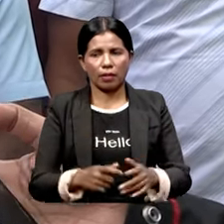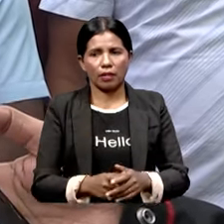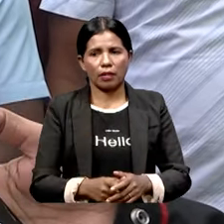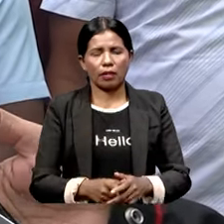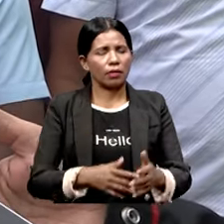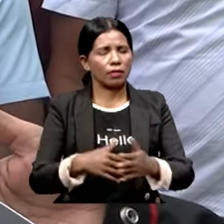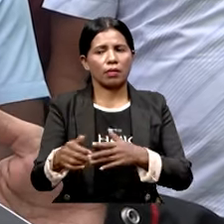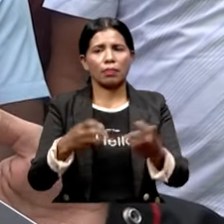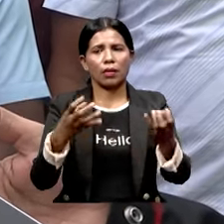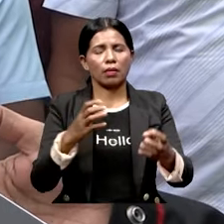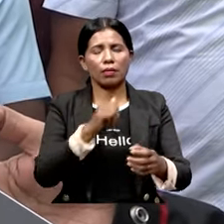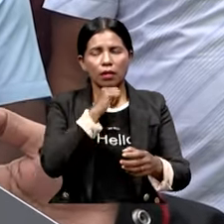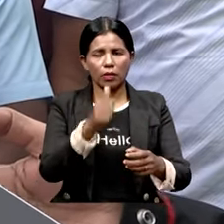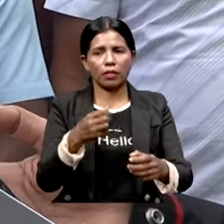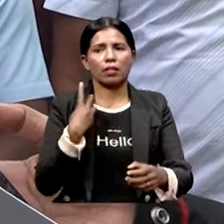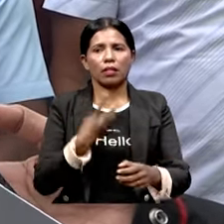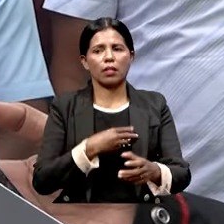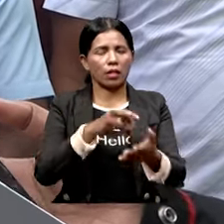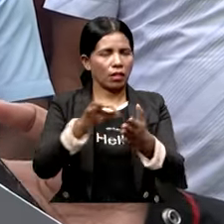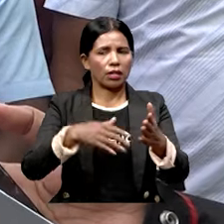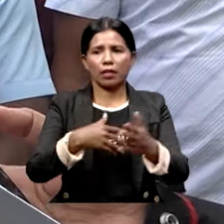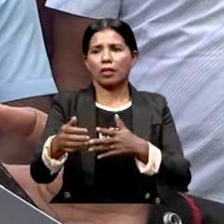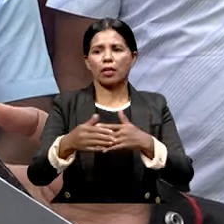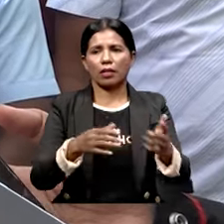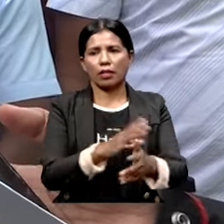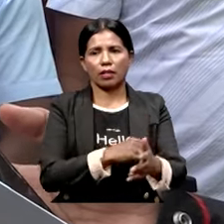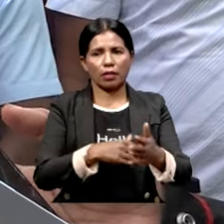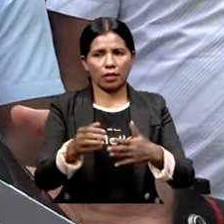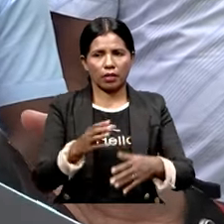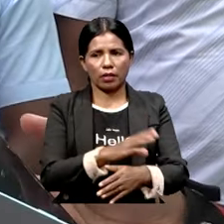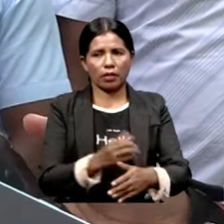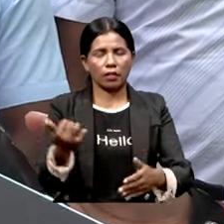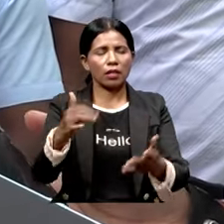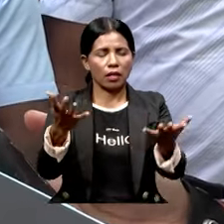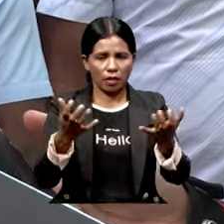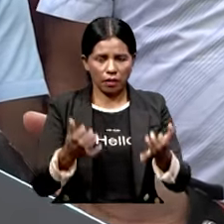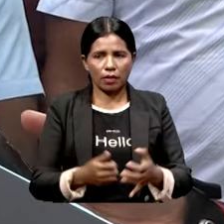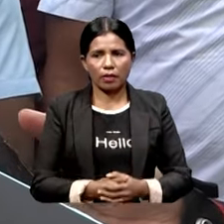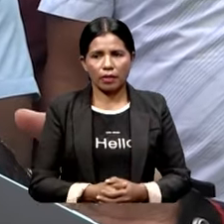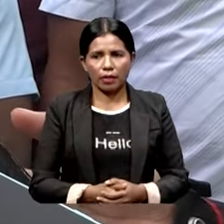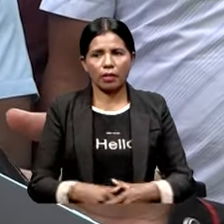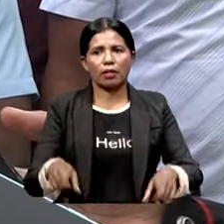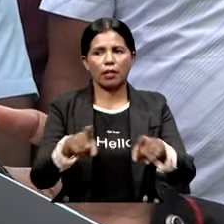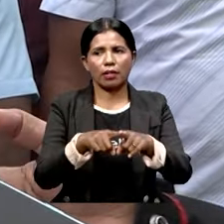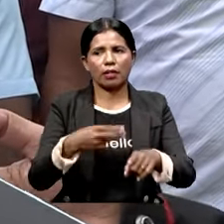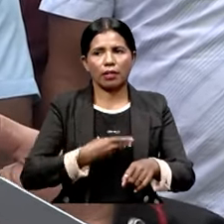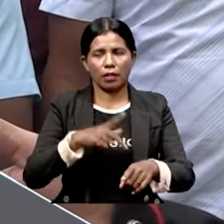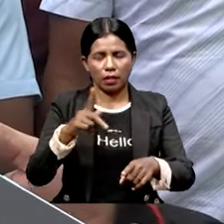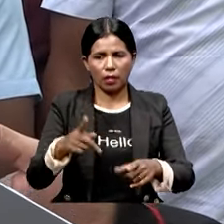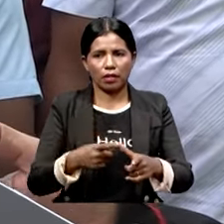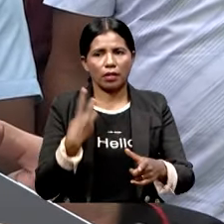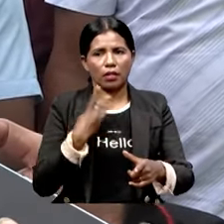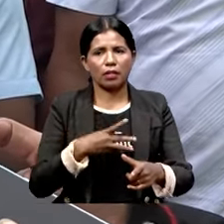normalmente, bara klima klagosta na ita, hakerik deet, sir kung hakerik conforme bele, conforme sir na hakara. Sebe, hansa ne, lalalok man sene ba be,